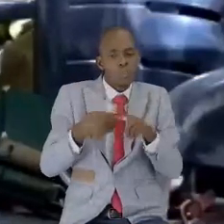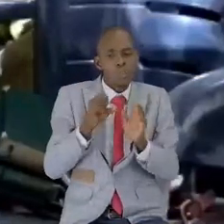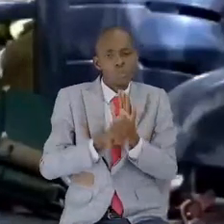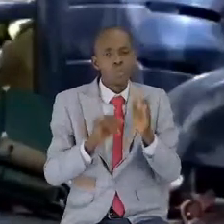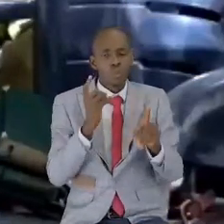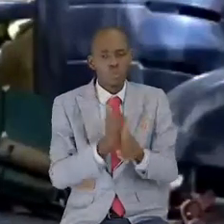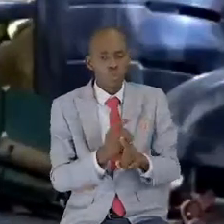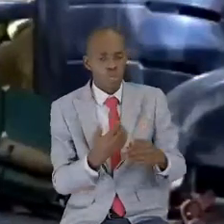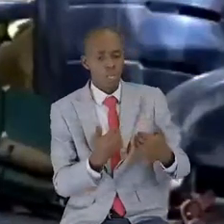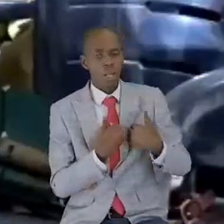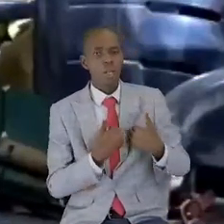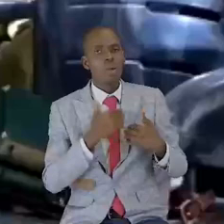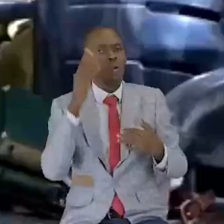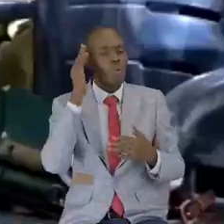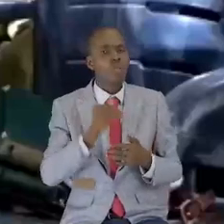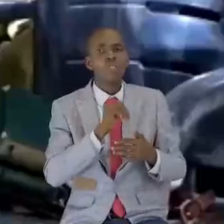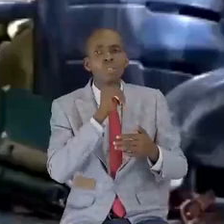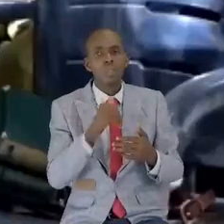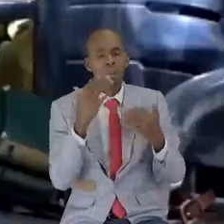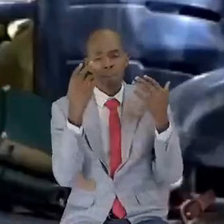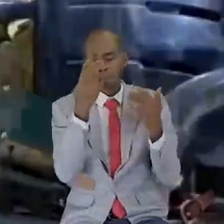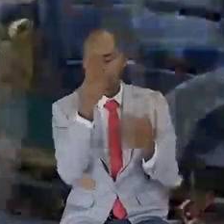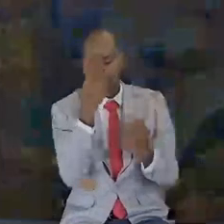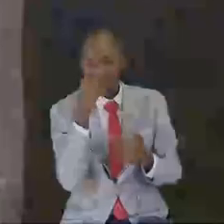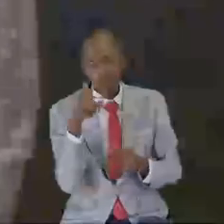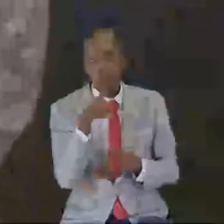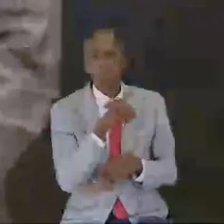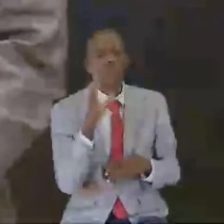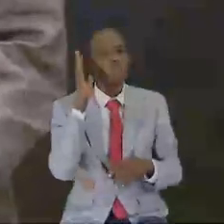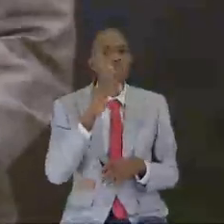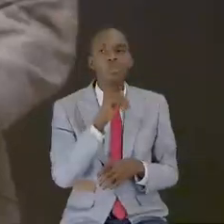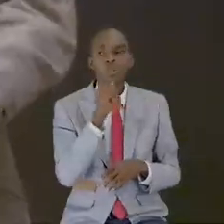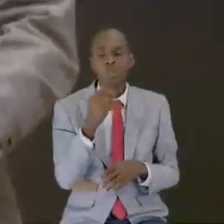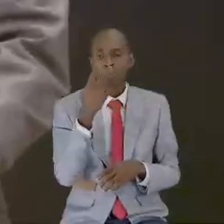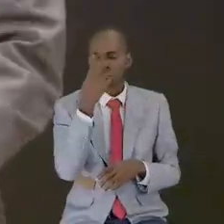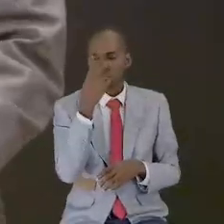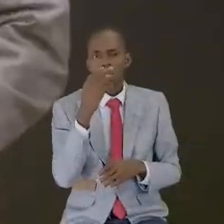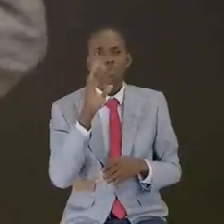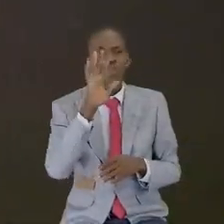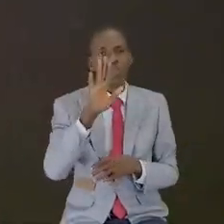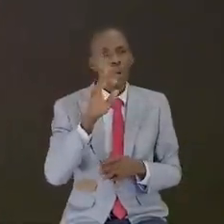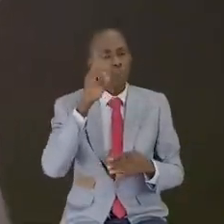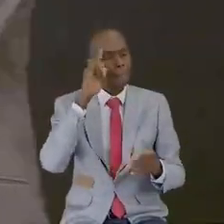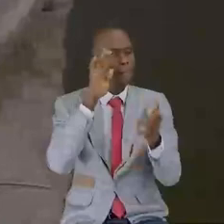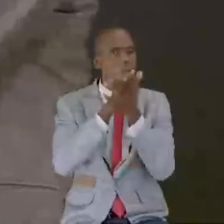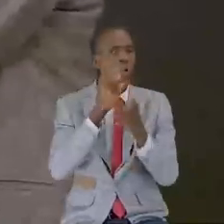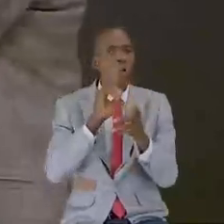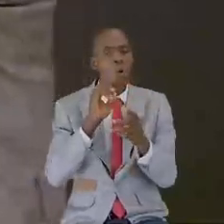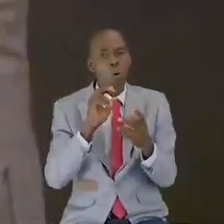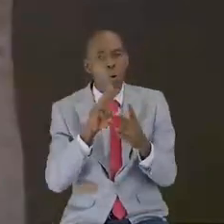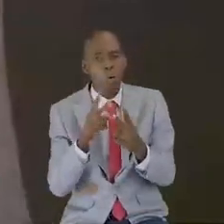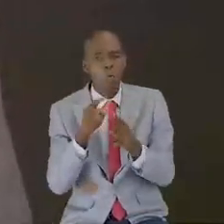former ne va pas affaiblir ta vue, ne va pas affaiblir ta conviction ou bien te ralentir